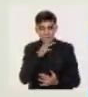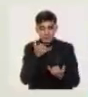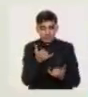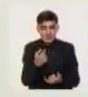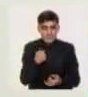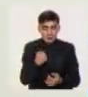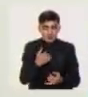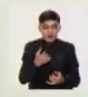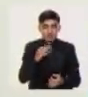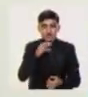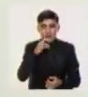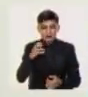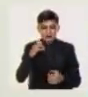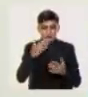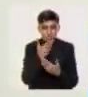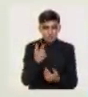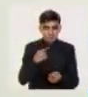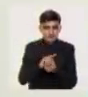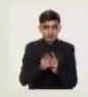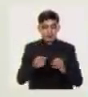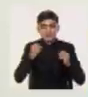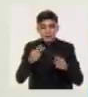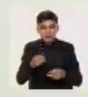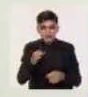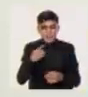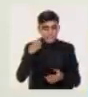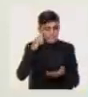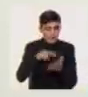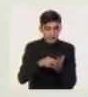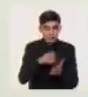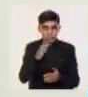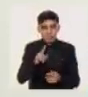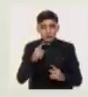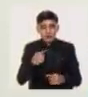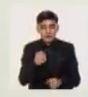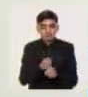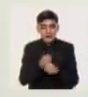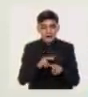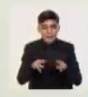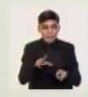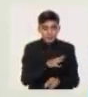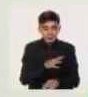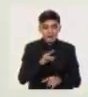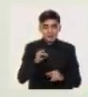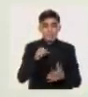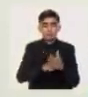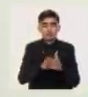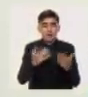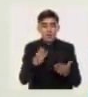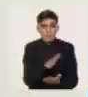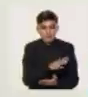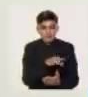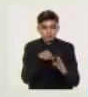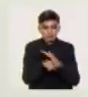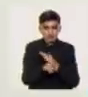меня не было шансов принять иное решение. Я планирую поделиться деталями, почему я поступил именно так и какие причины стояли за